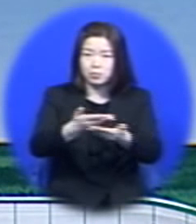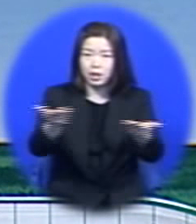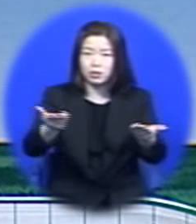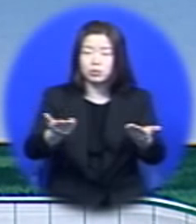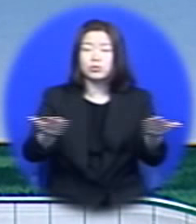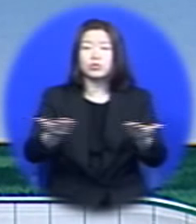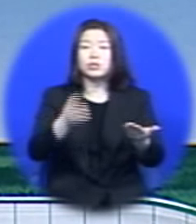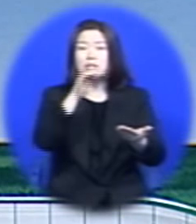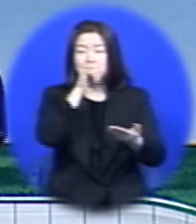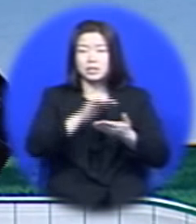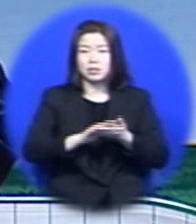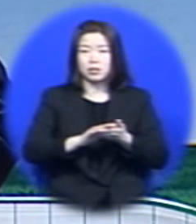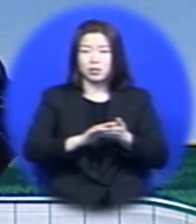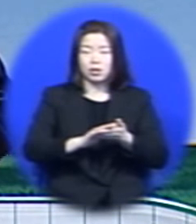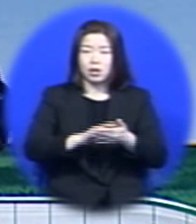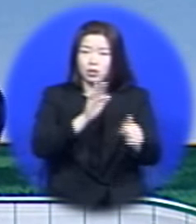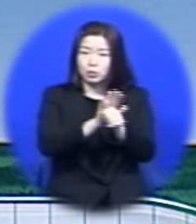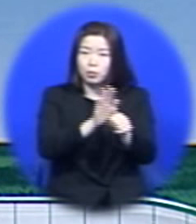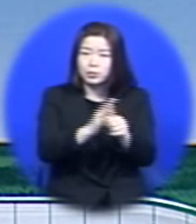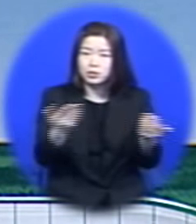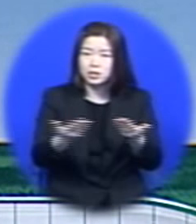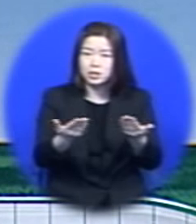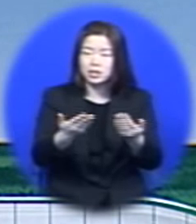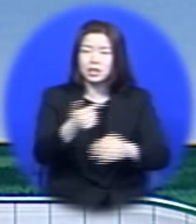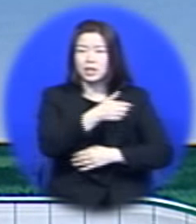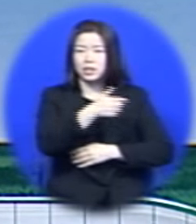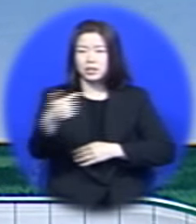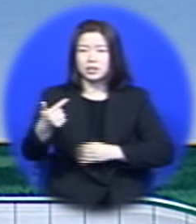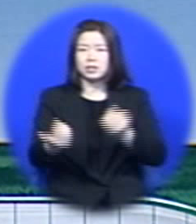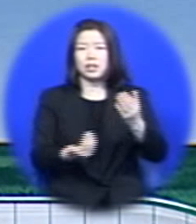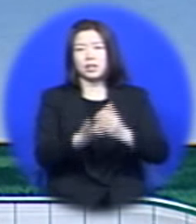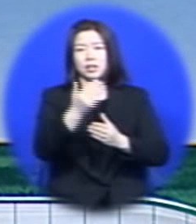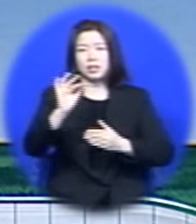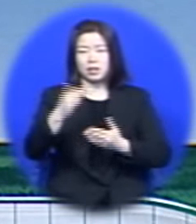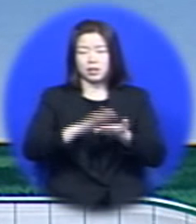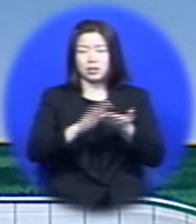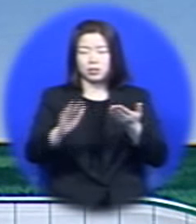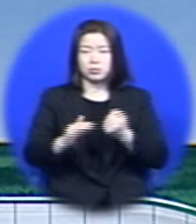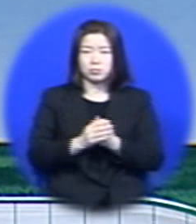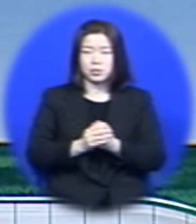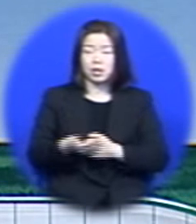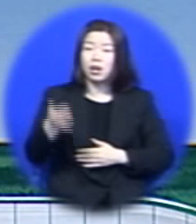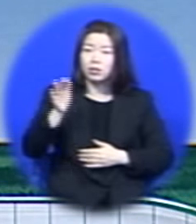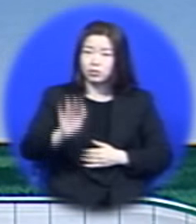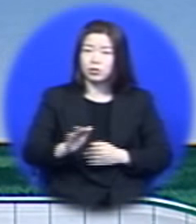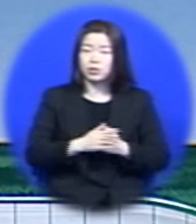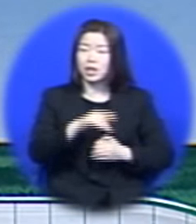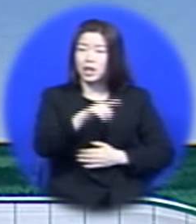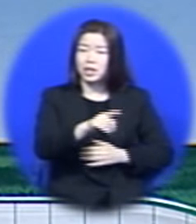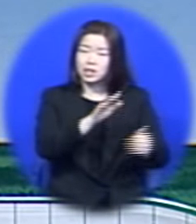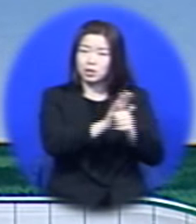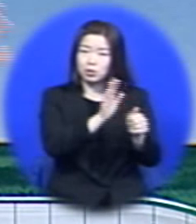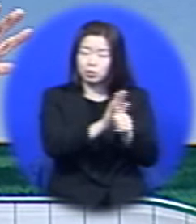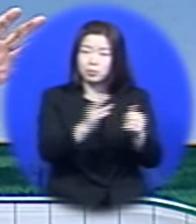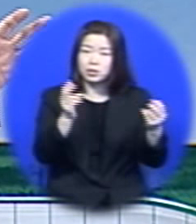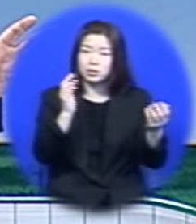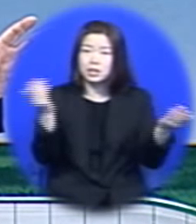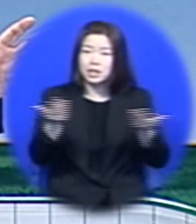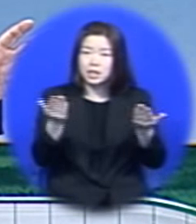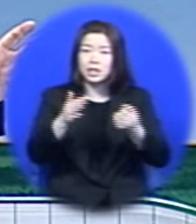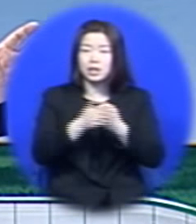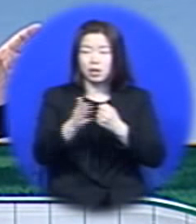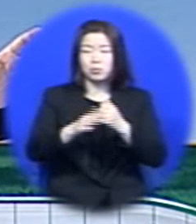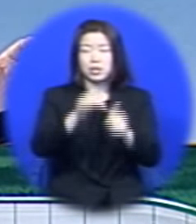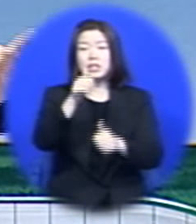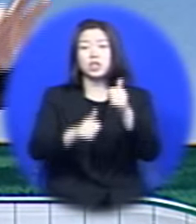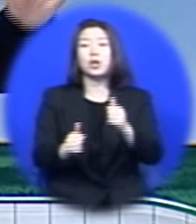나눠주었습니다. 구제사에게 굉장히 크게 일어났죠. 그런데 이 구제사역 때문에 시험이